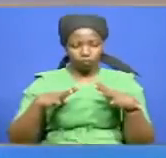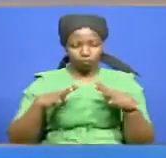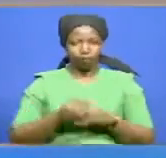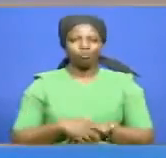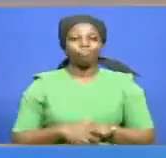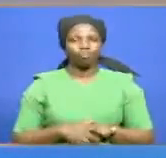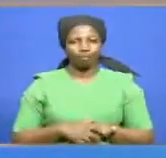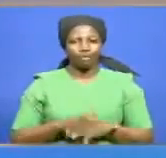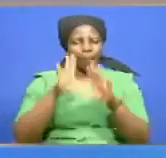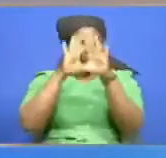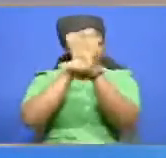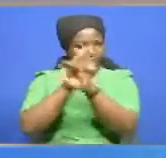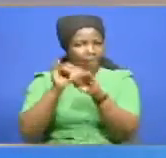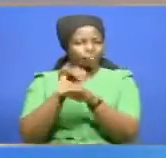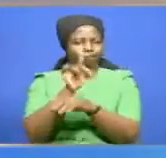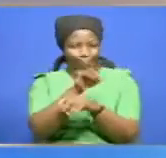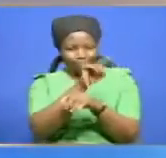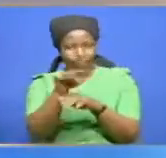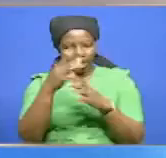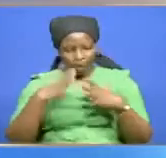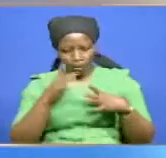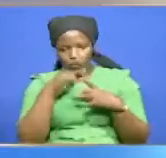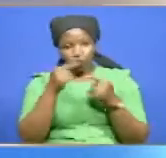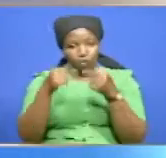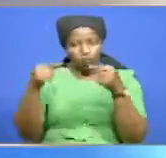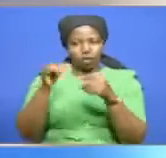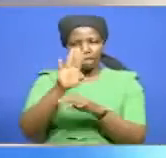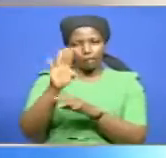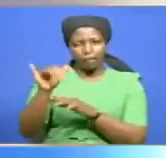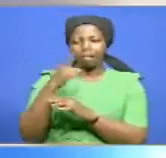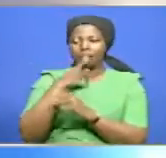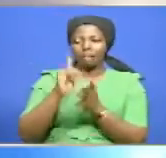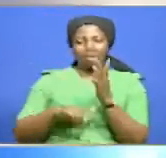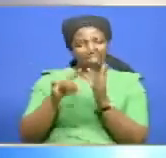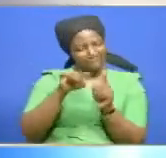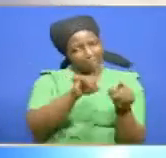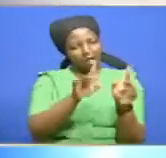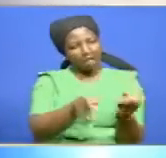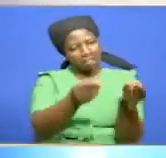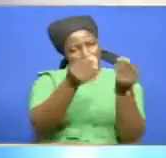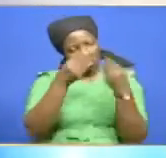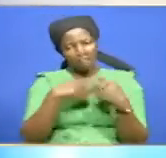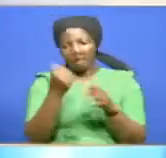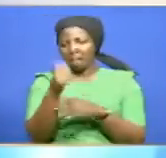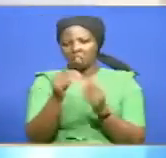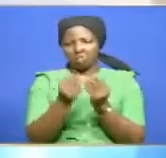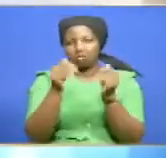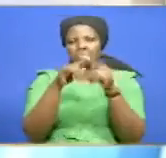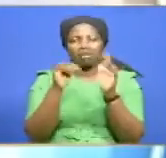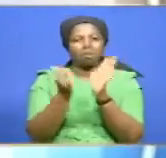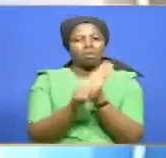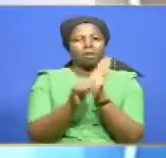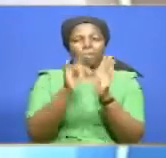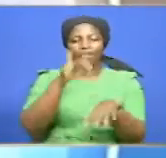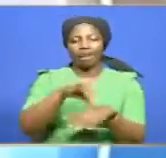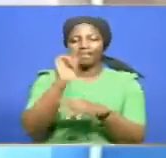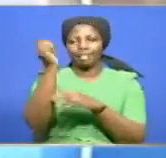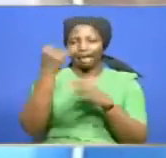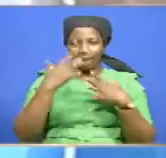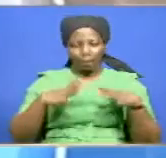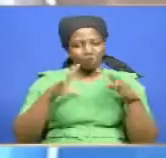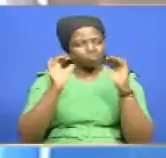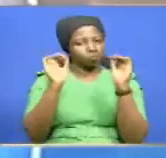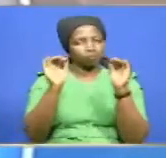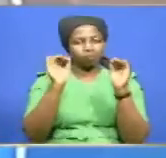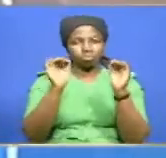wale wanaopinga mpango wa maridhiano wa BBI, akisema hawatoi suluhisho lolote kwa matatizo yanayowakabili wakenya.